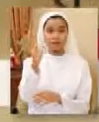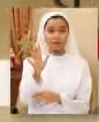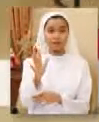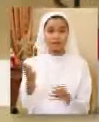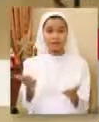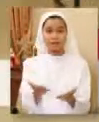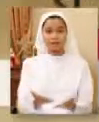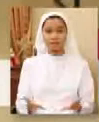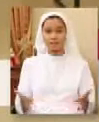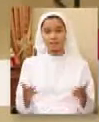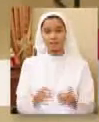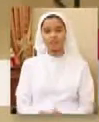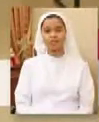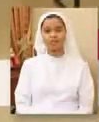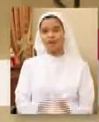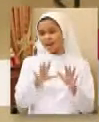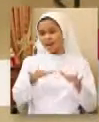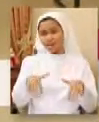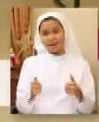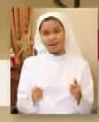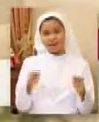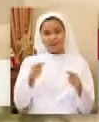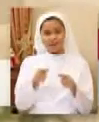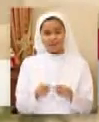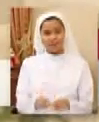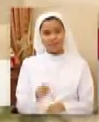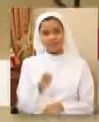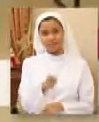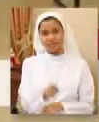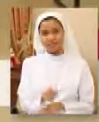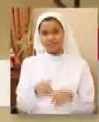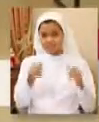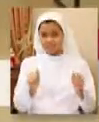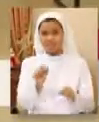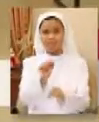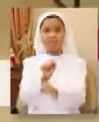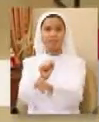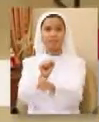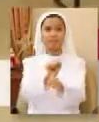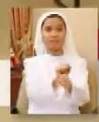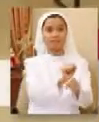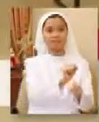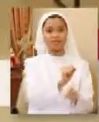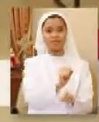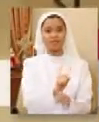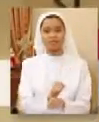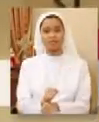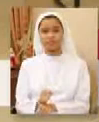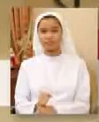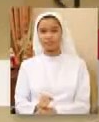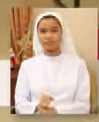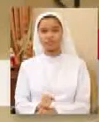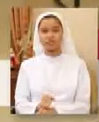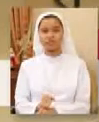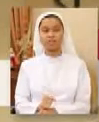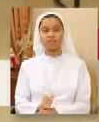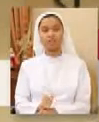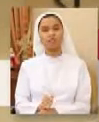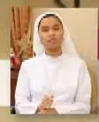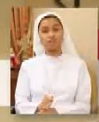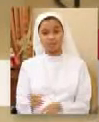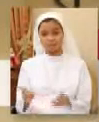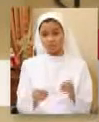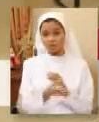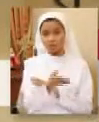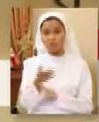aalis yung tatlo. Well, how will you handle, sister, yung challenge na mag-entertain ng mga kapatid natin, Bishop, ng mga deaf?